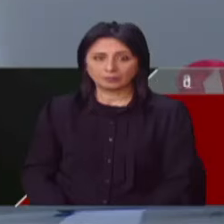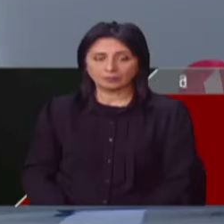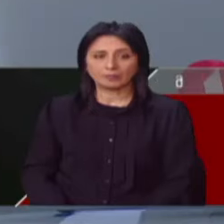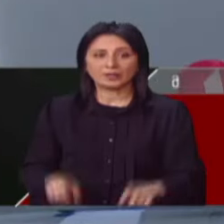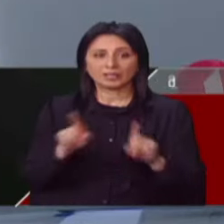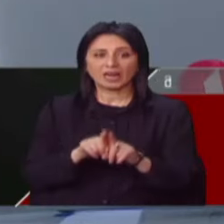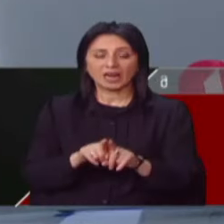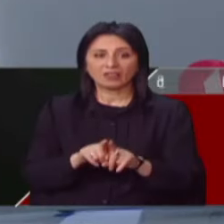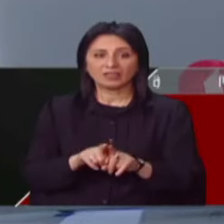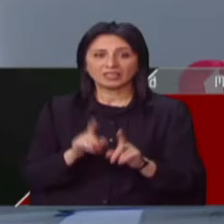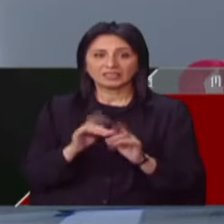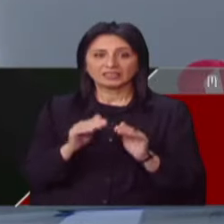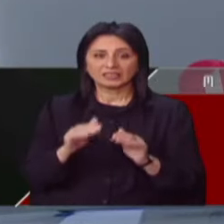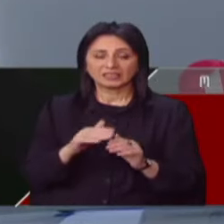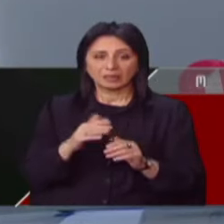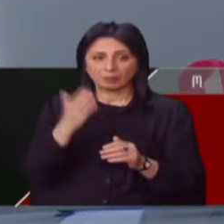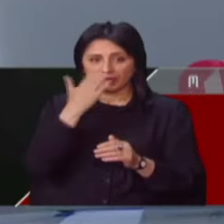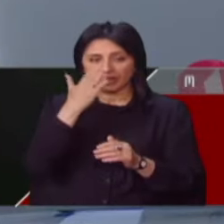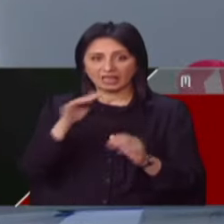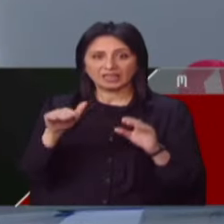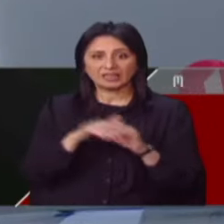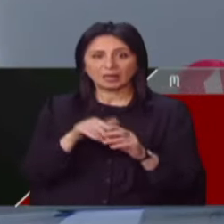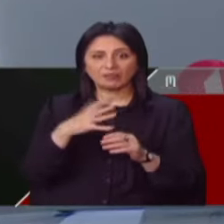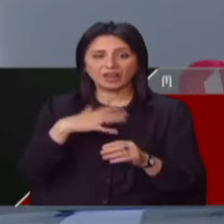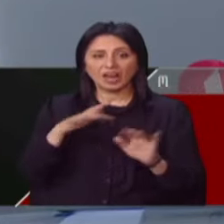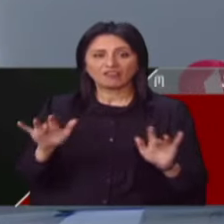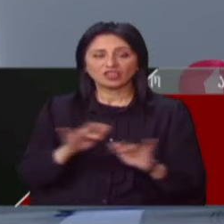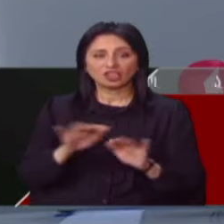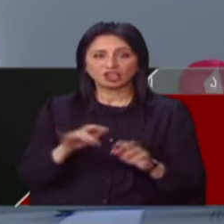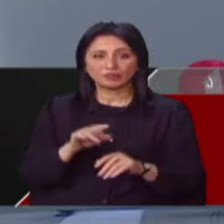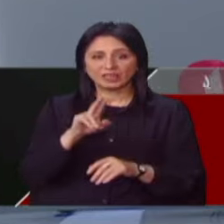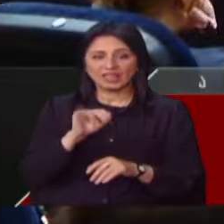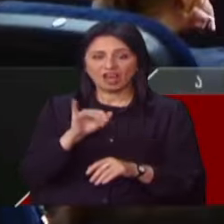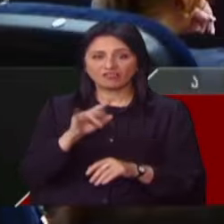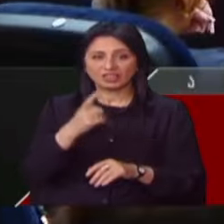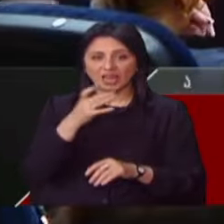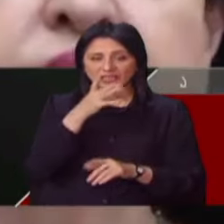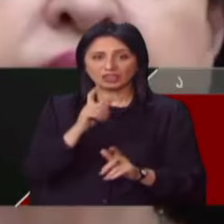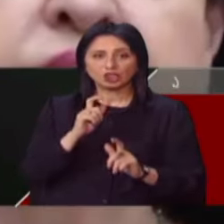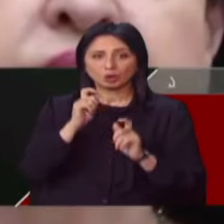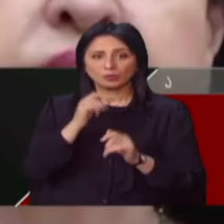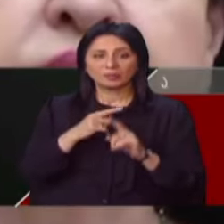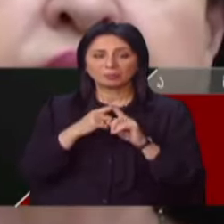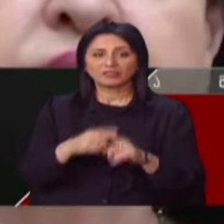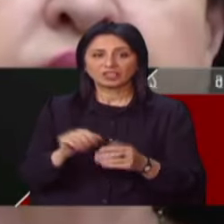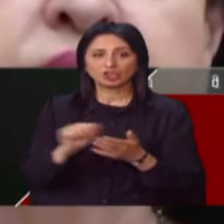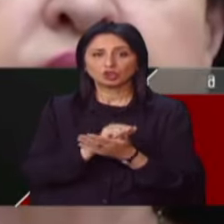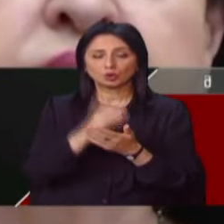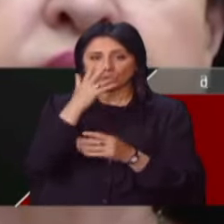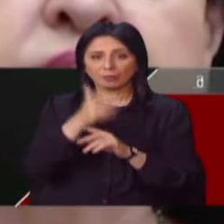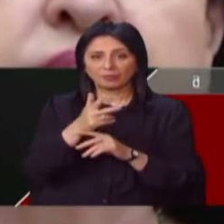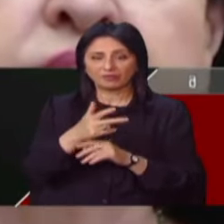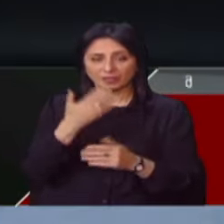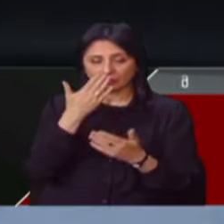და ასე გავხდის საბავშვო ეროვნული არქივის კინოდარბაზმა ქართველი კომპოზიტორის მერი დავითაშვილის 100 წლის იუბილისადმი მიძღვნილი დოკუმენტური